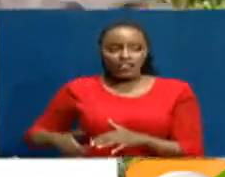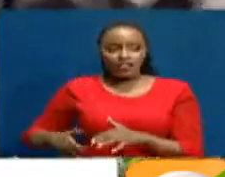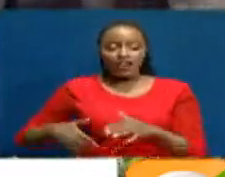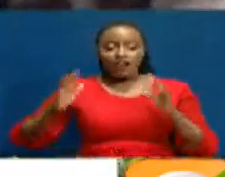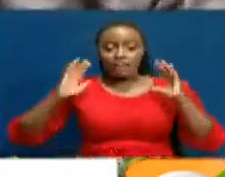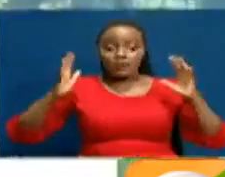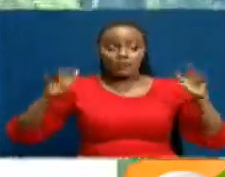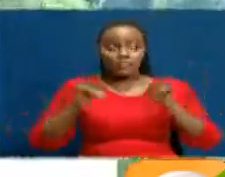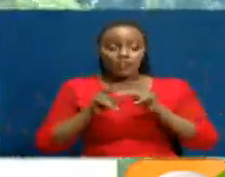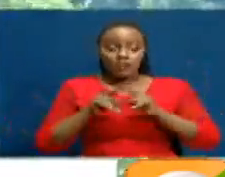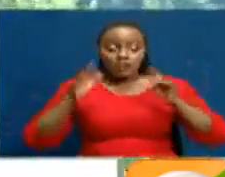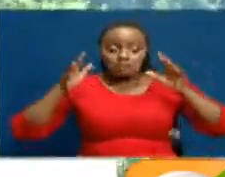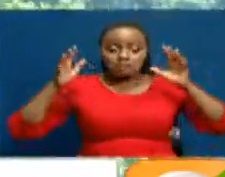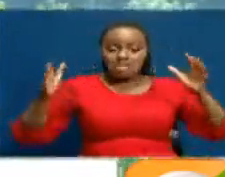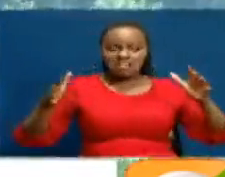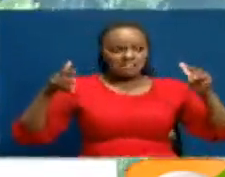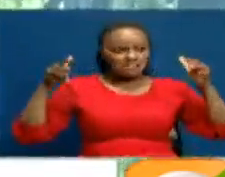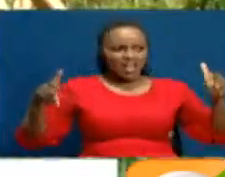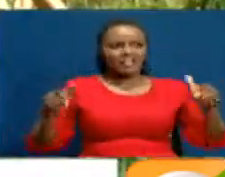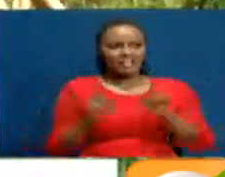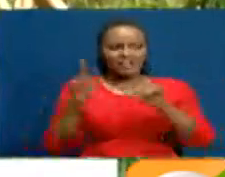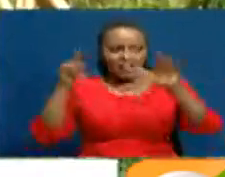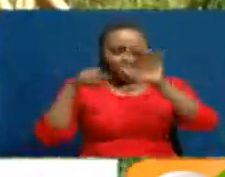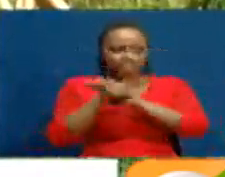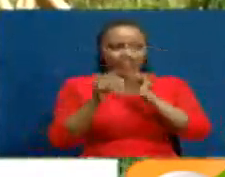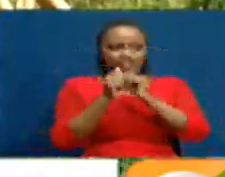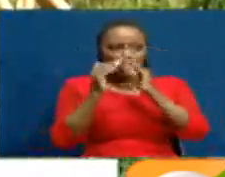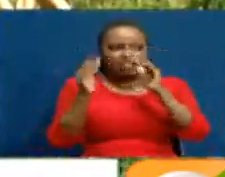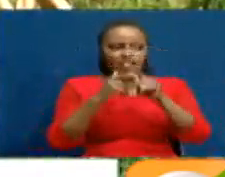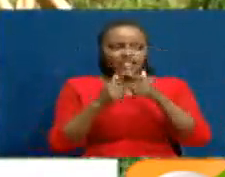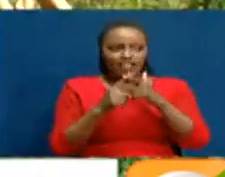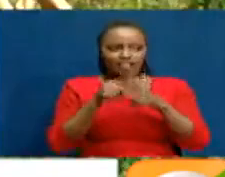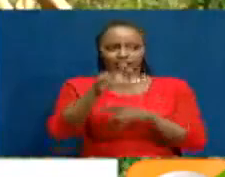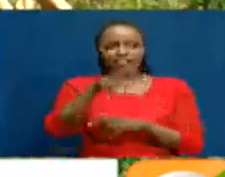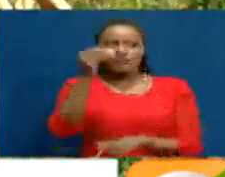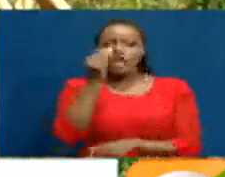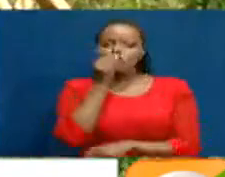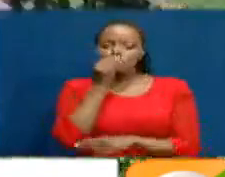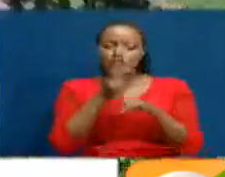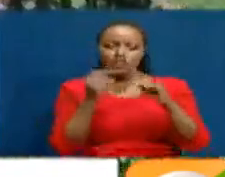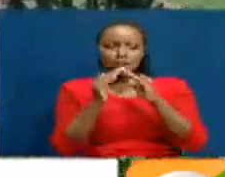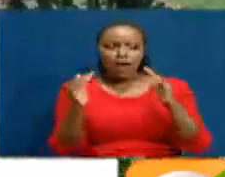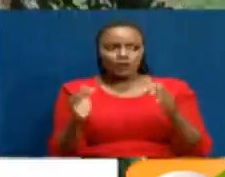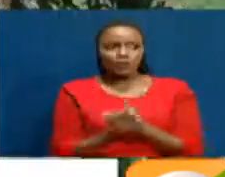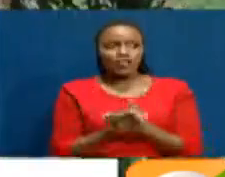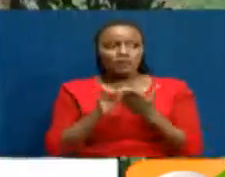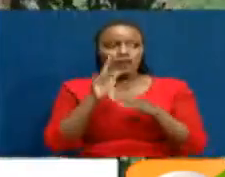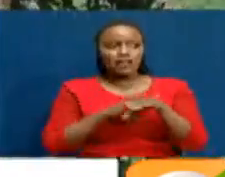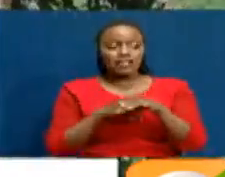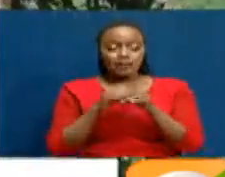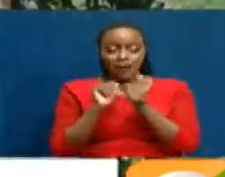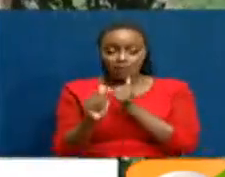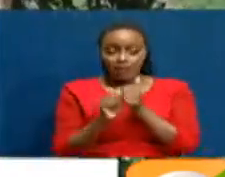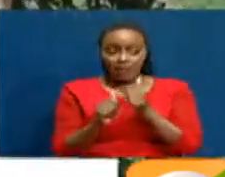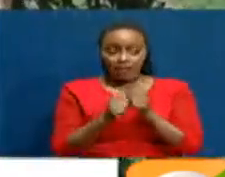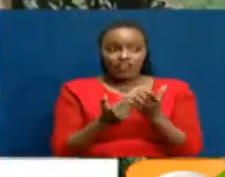kubwa kubwa na minayuzi. Tena nyajua hapa kwetu. Wanaingia hata kwa nyumba saa ingine natoa hata chakula kwa nyumba. Sana sana ukiweka mahindi, hiyo